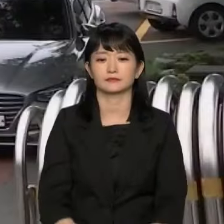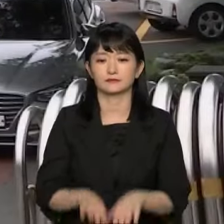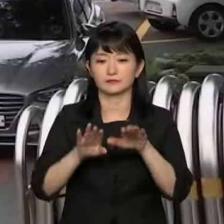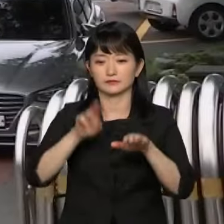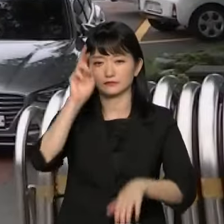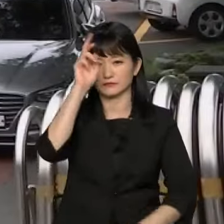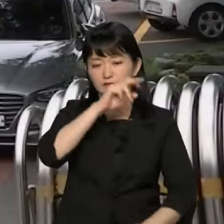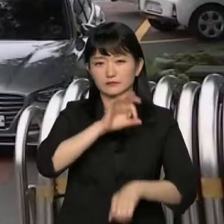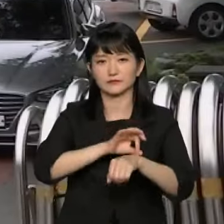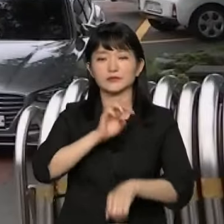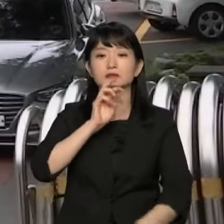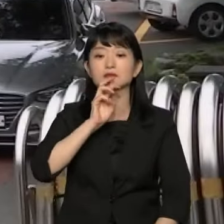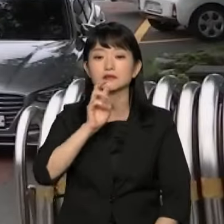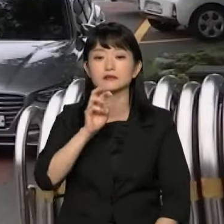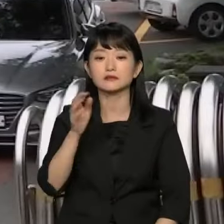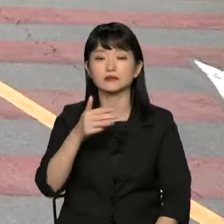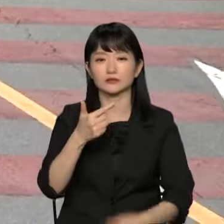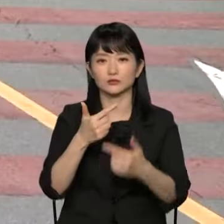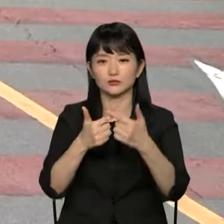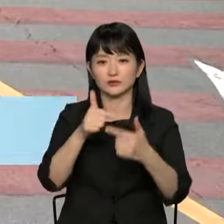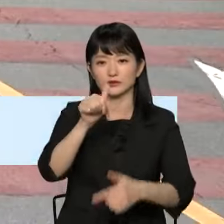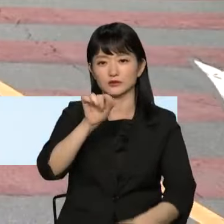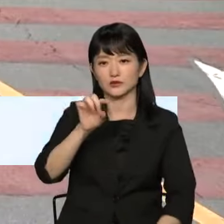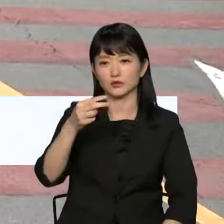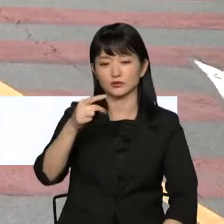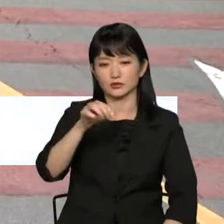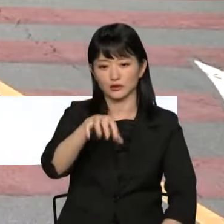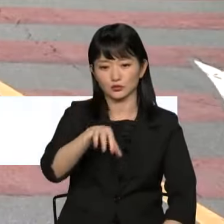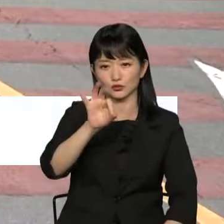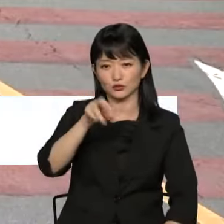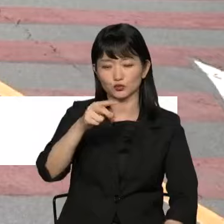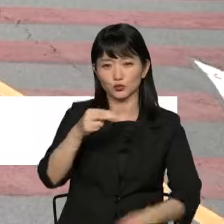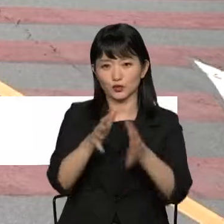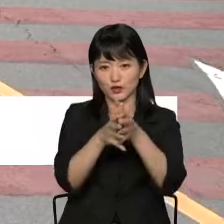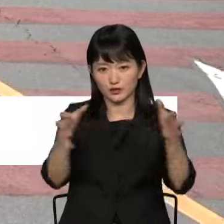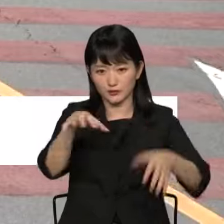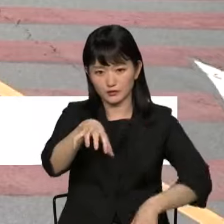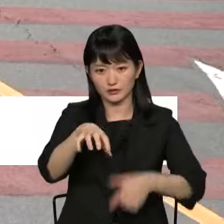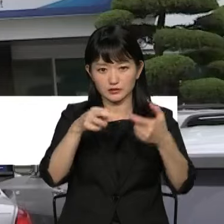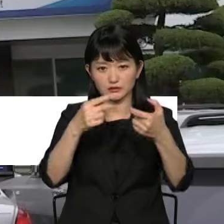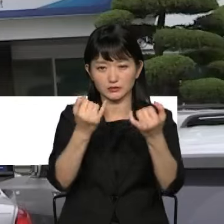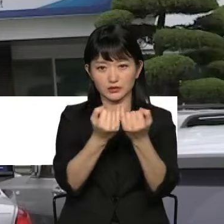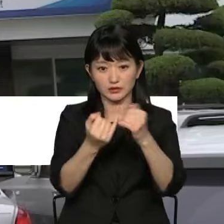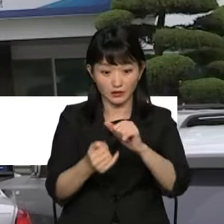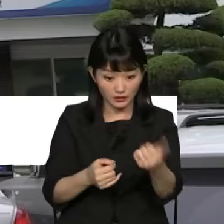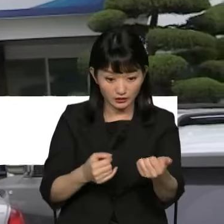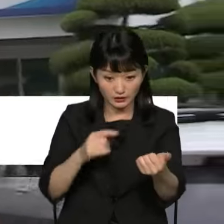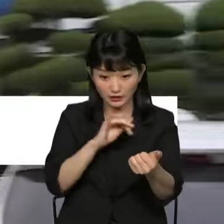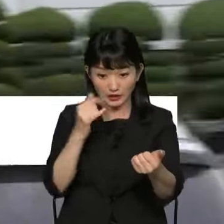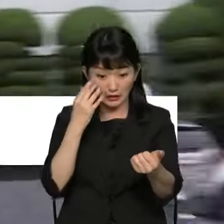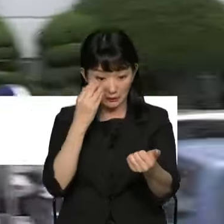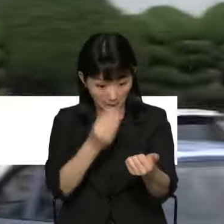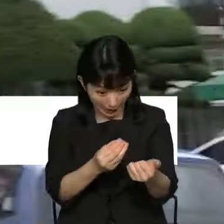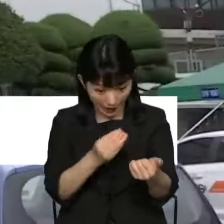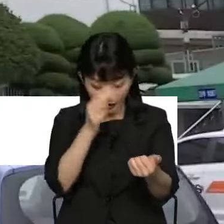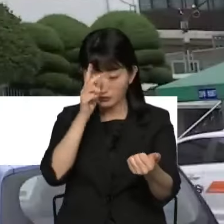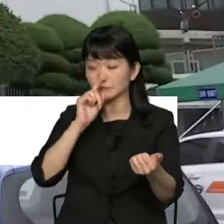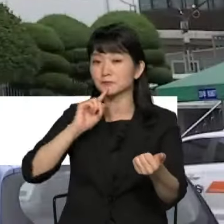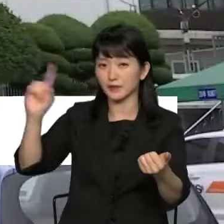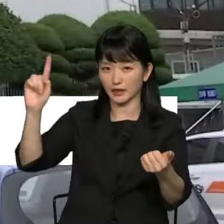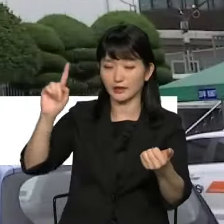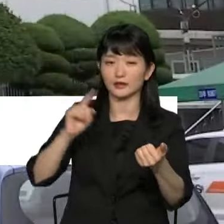오전 10시 30분쯤 부산 해운대구 우동 아파트에선 60대 여성이 숨진 것을 가족이 발견해 경찰에